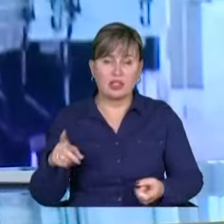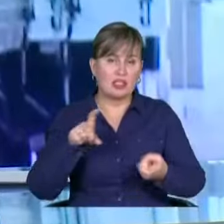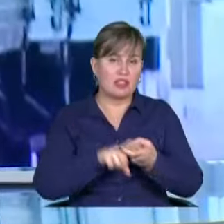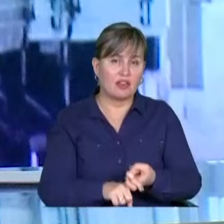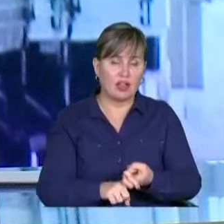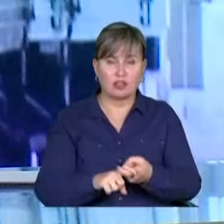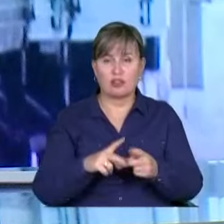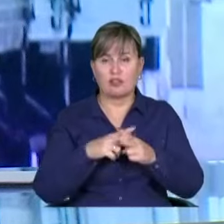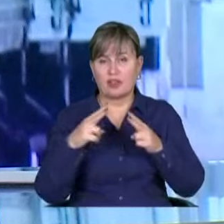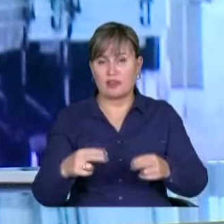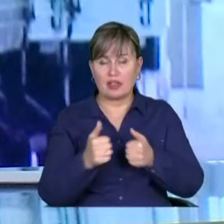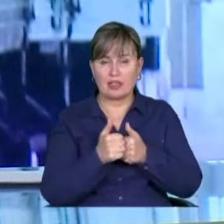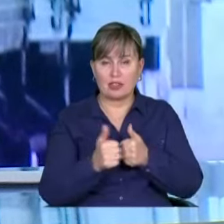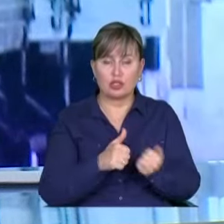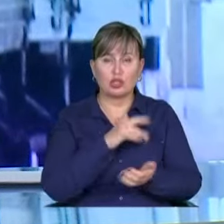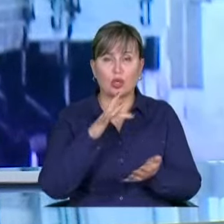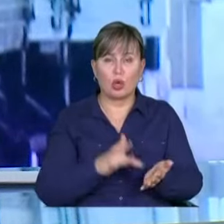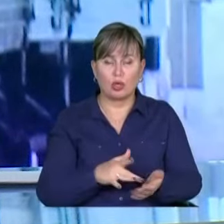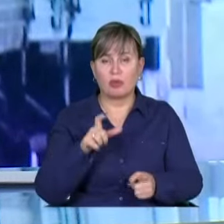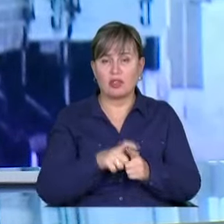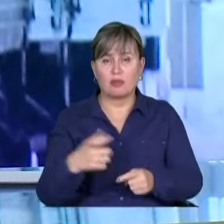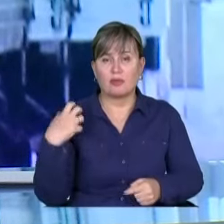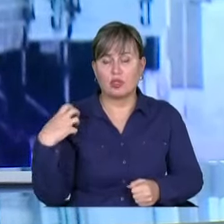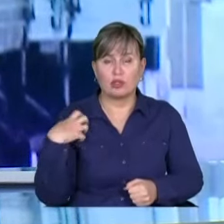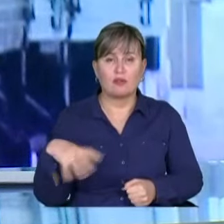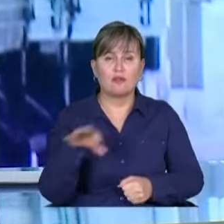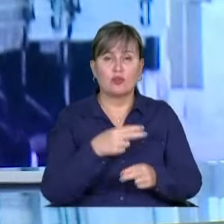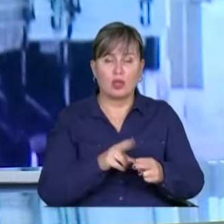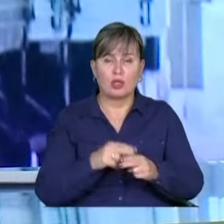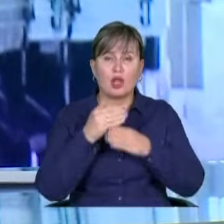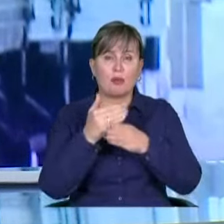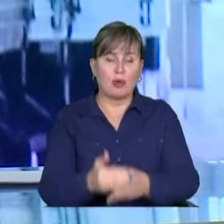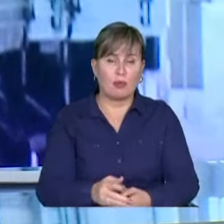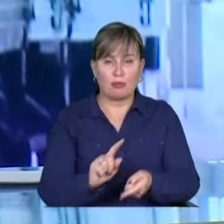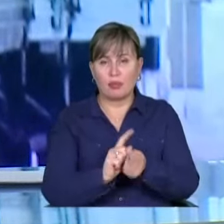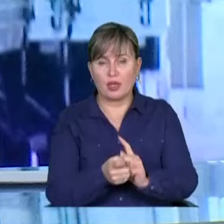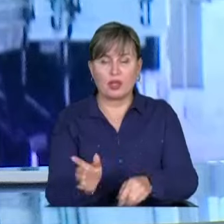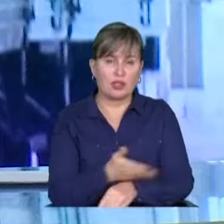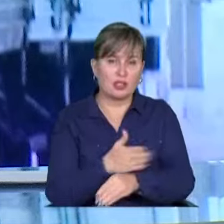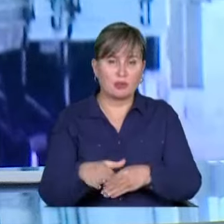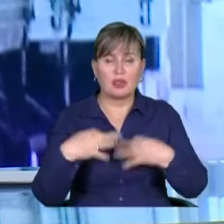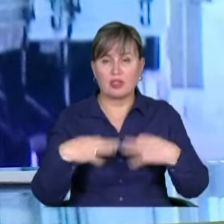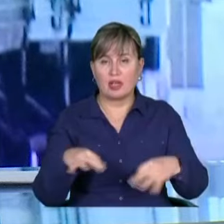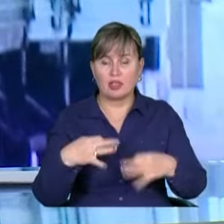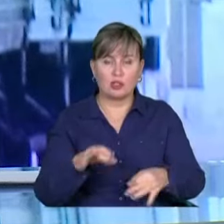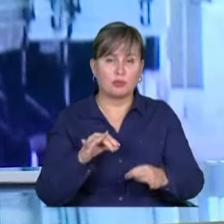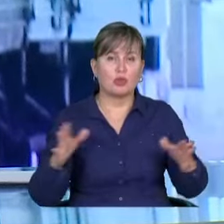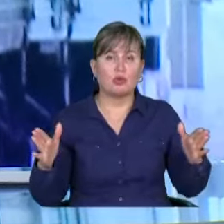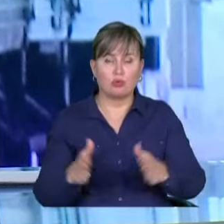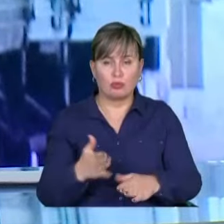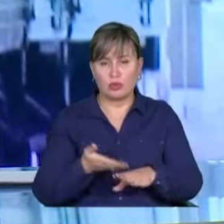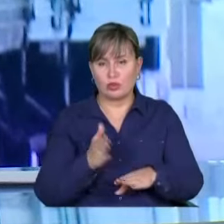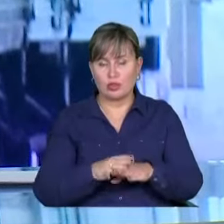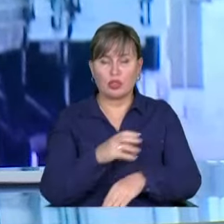связывающую привокзальную территорию с городом. По словам чиновника, все это поможет перераспределить транспортные потоки и уменьшить нагрузку